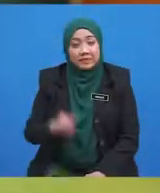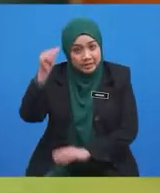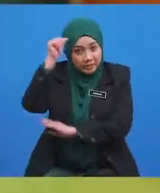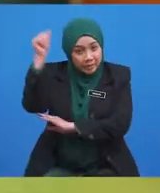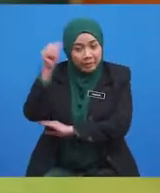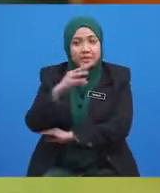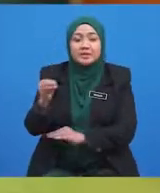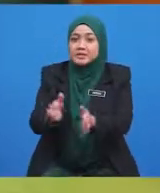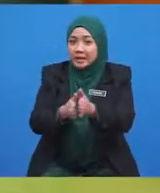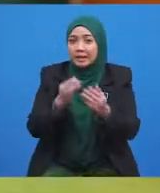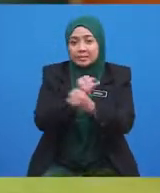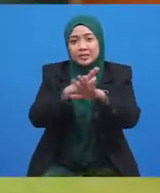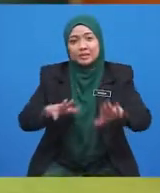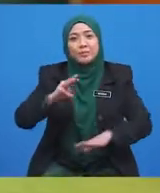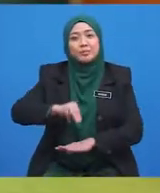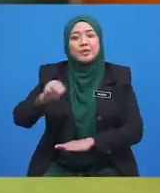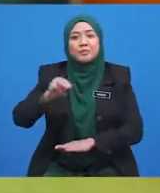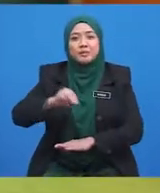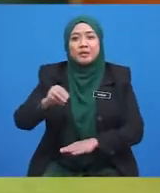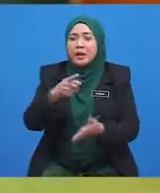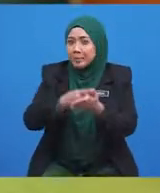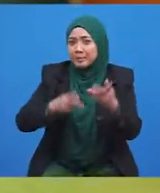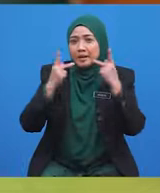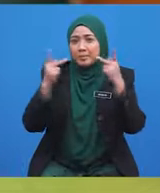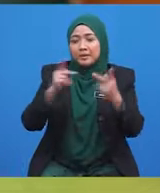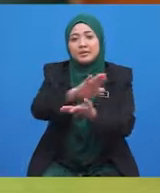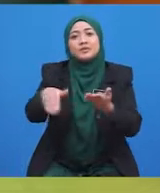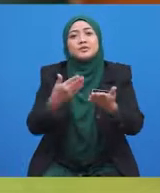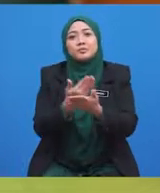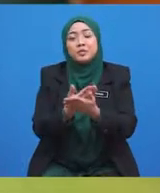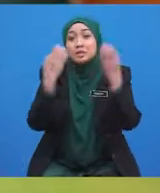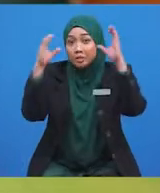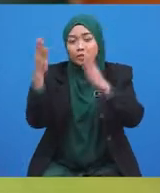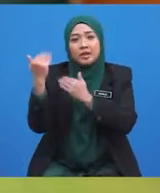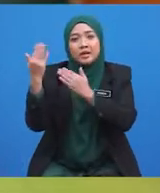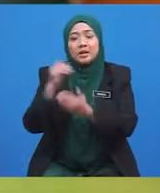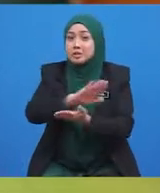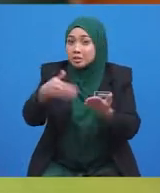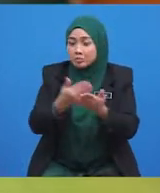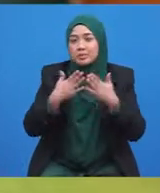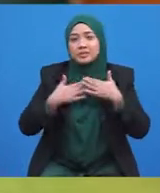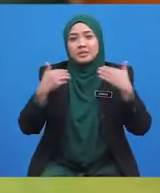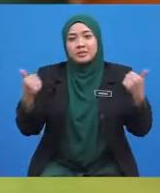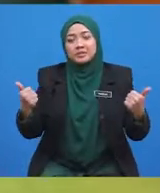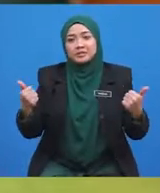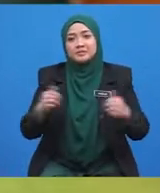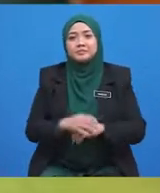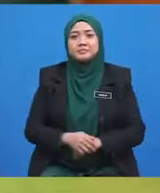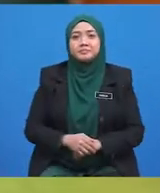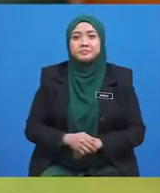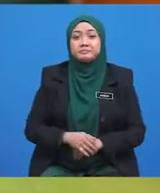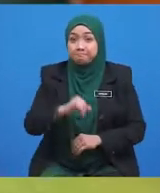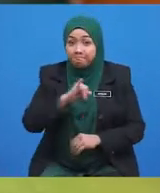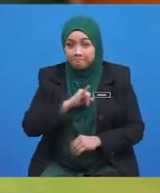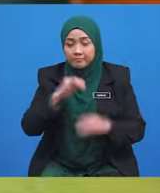Assalamualaikum dan salam sejahtera murid-murid. Apa khabar semua? Cikgu harap semuanya sihat dan sejahtera.